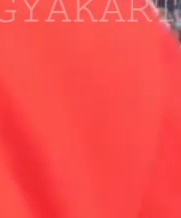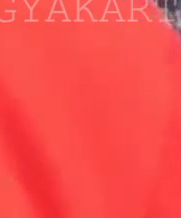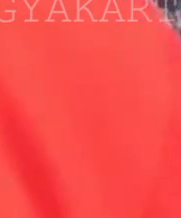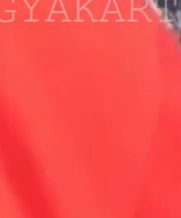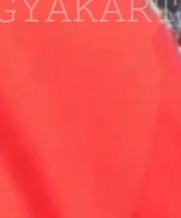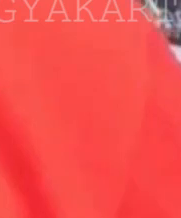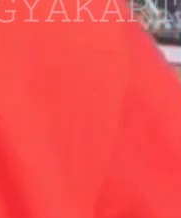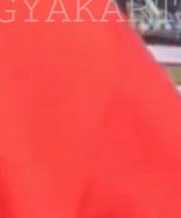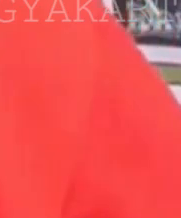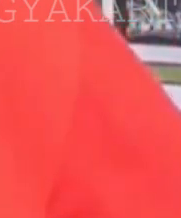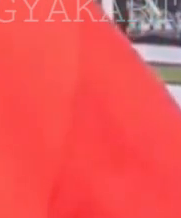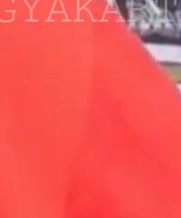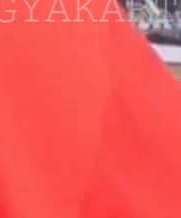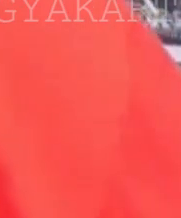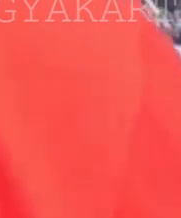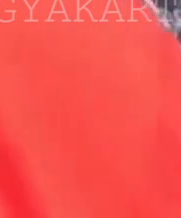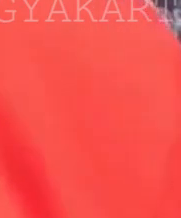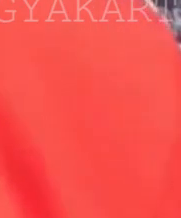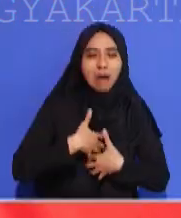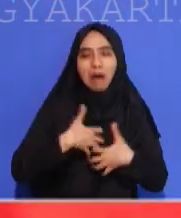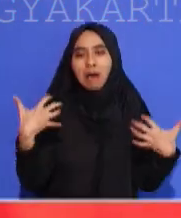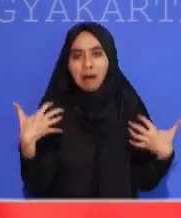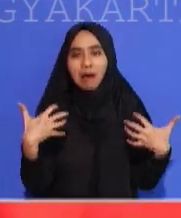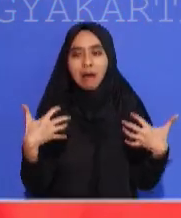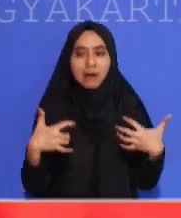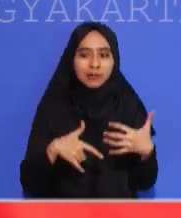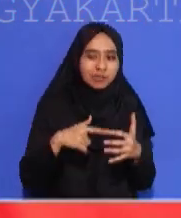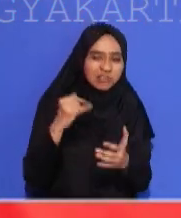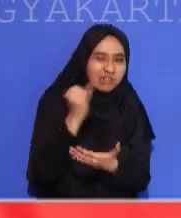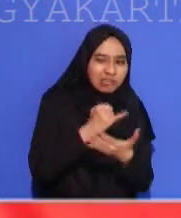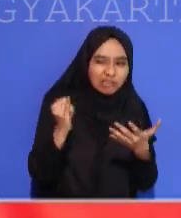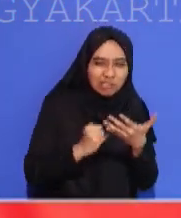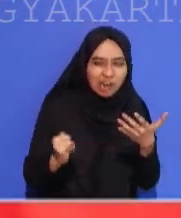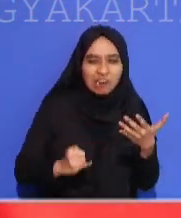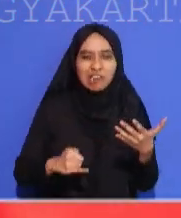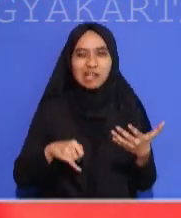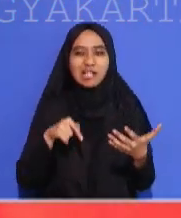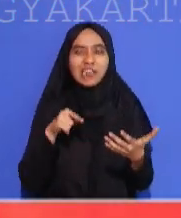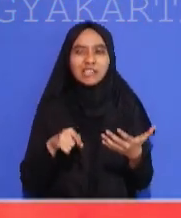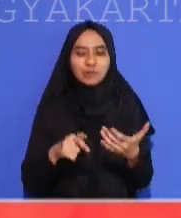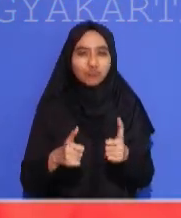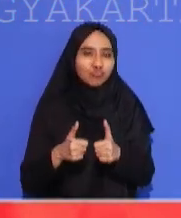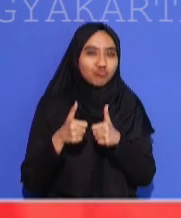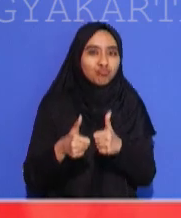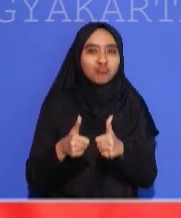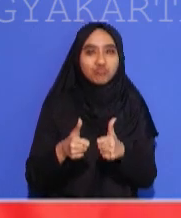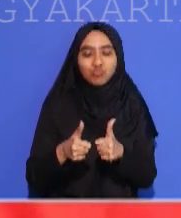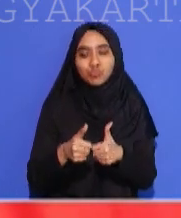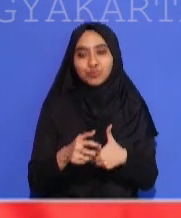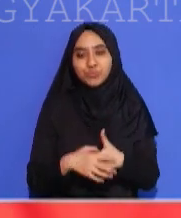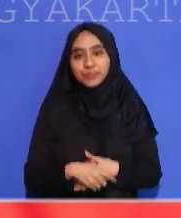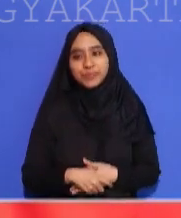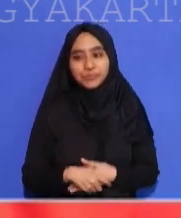satuk itas seninya gak ada Ya Termasuk yang tinggilah grnya sehingga kita